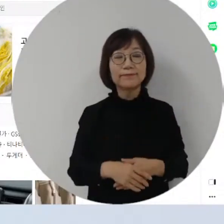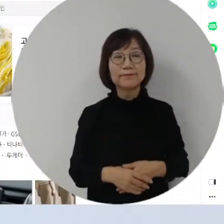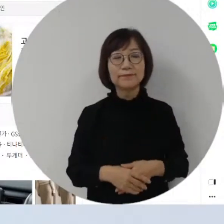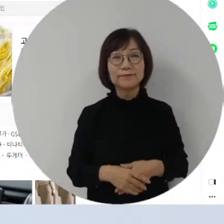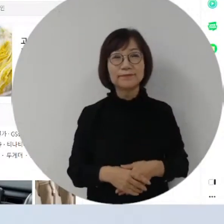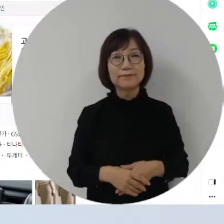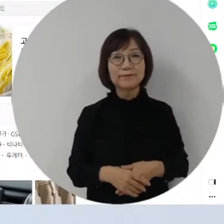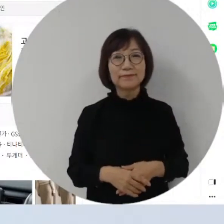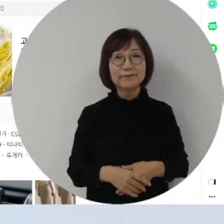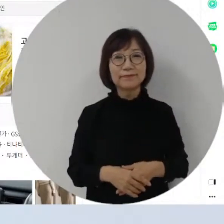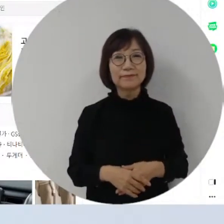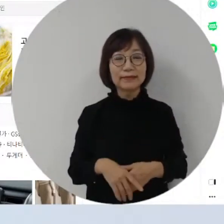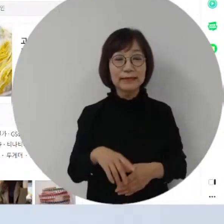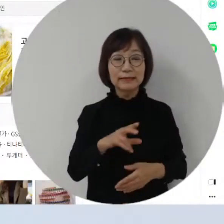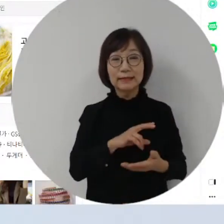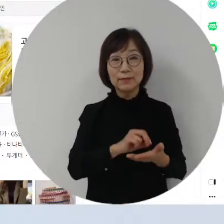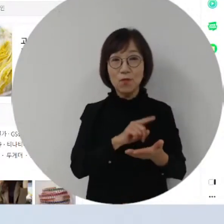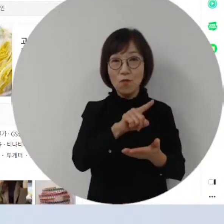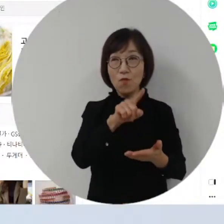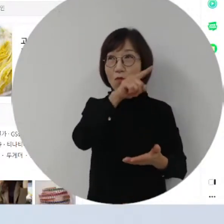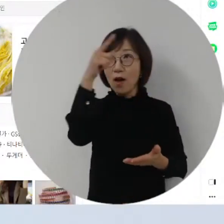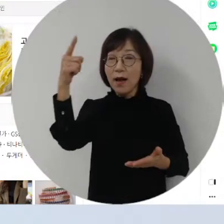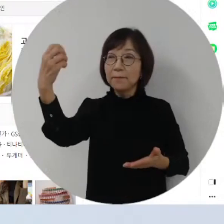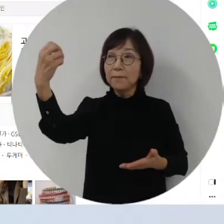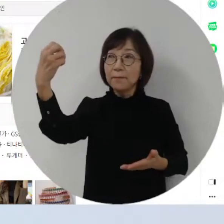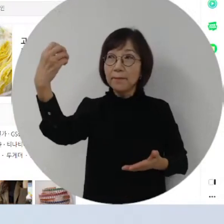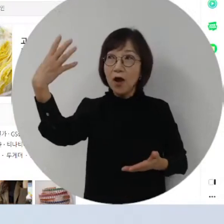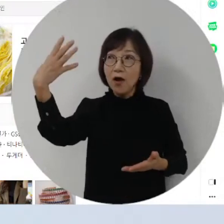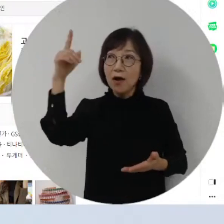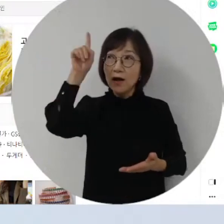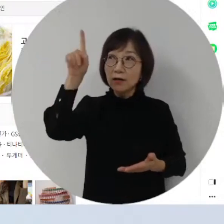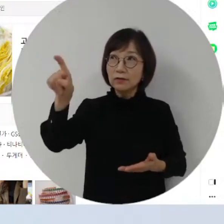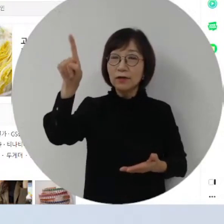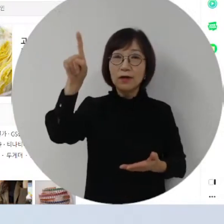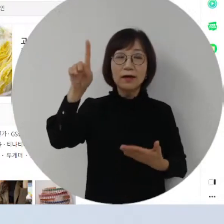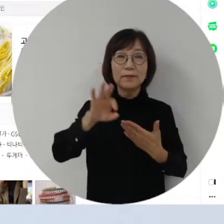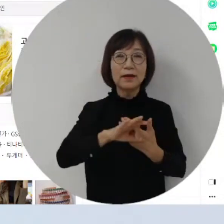별 버튼 클릭을 하면 어떻게 돼요? 즐겨찾기 추가가 되겠죠.